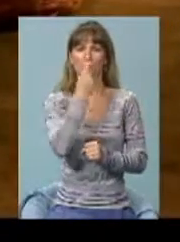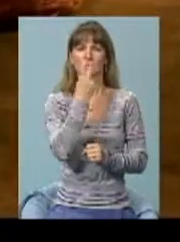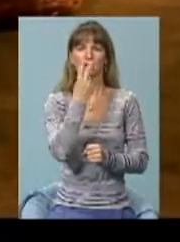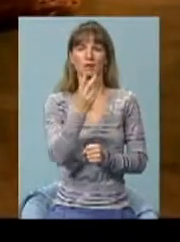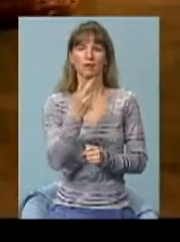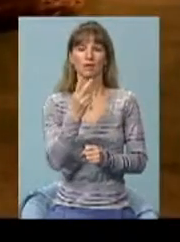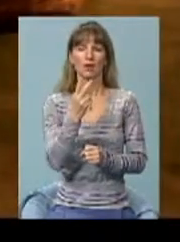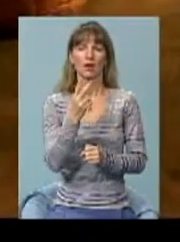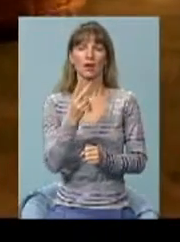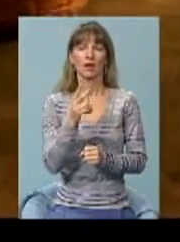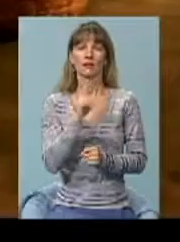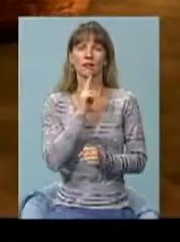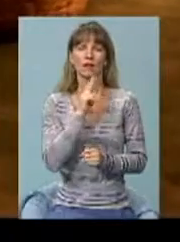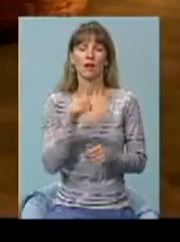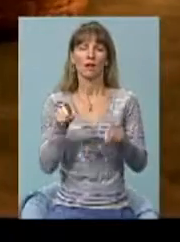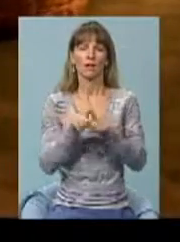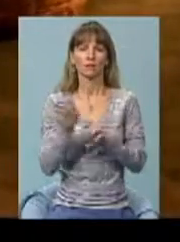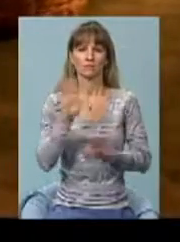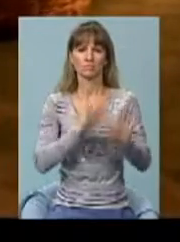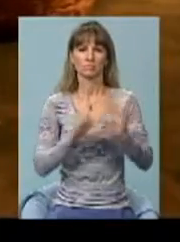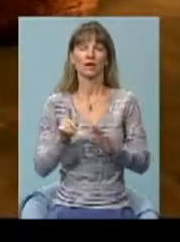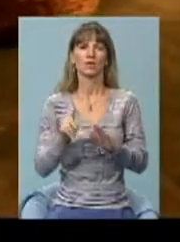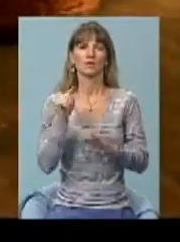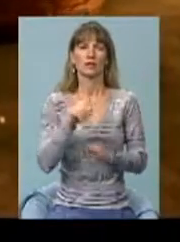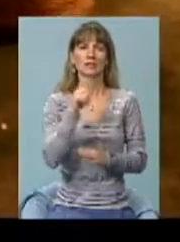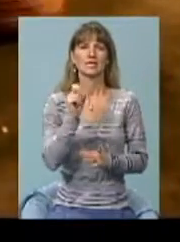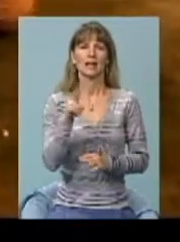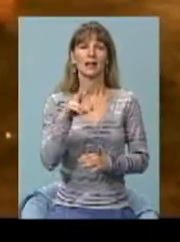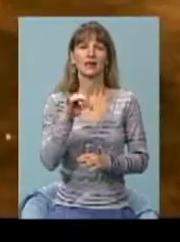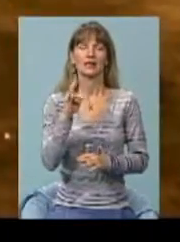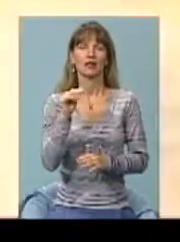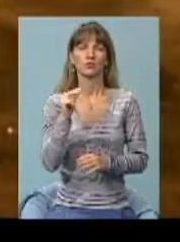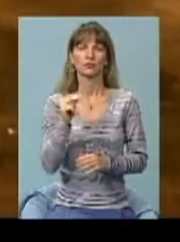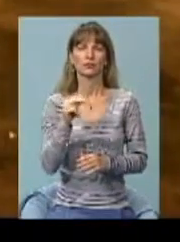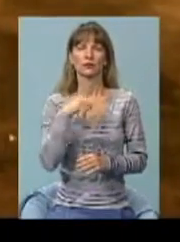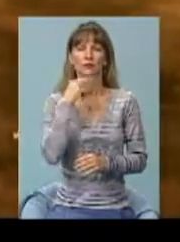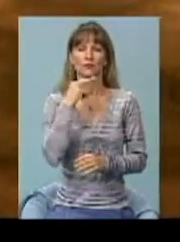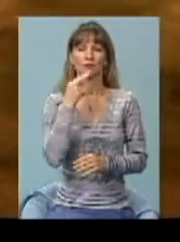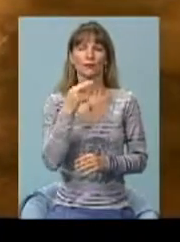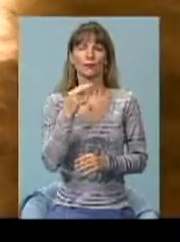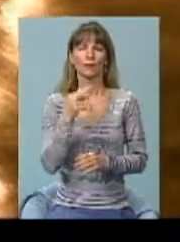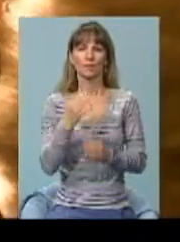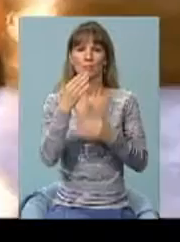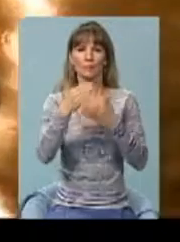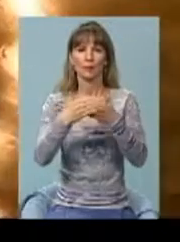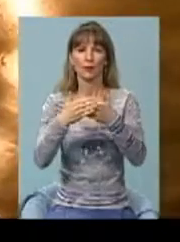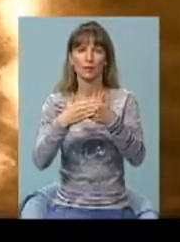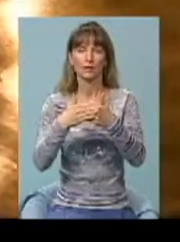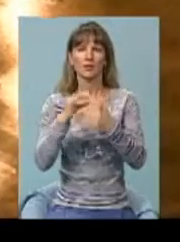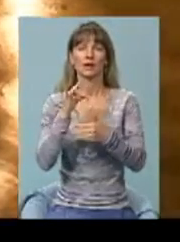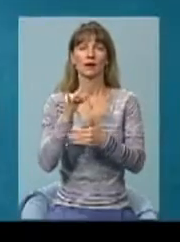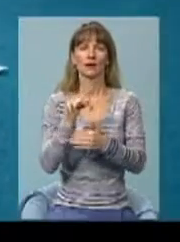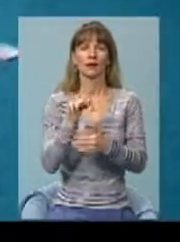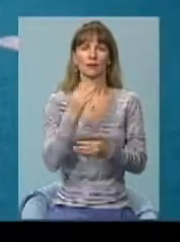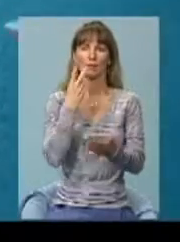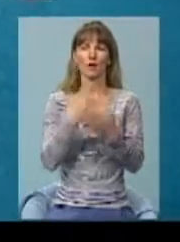вже нерухомо, якби зачаровані, тоді заклинач обережно наближається до тварини, не перестаючи грати, і проробляє з нею свої